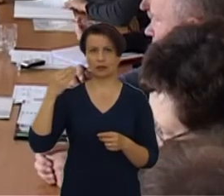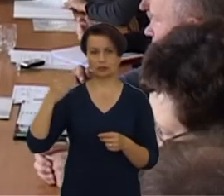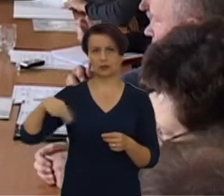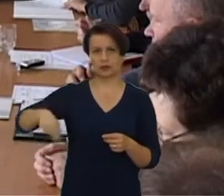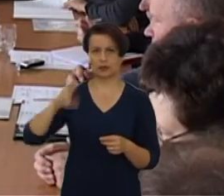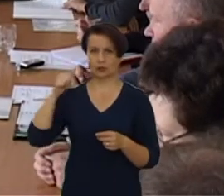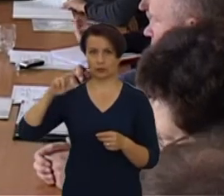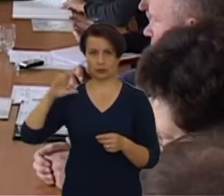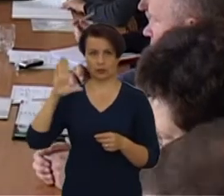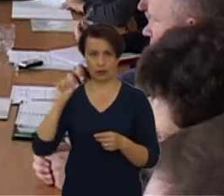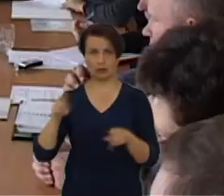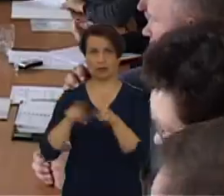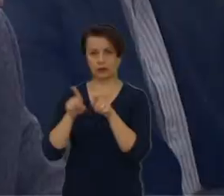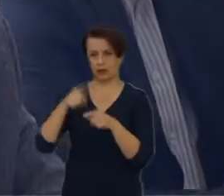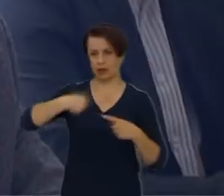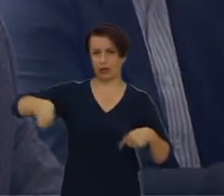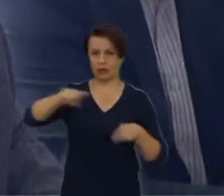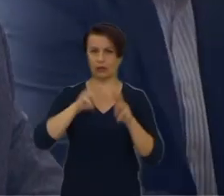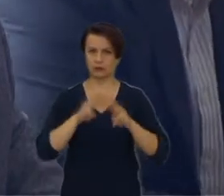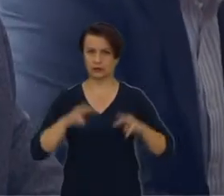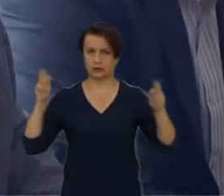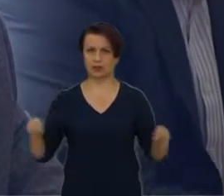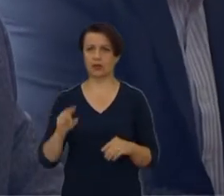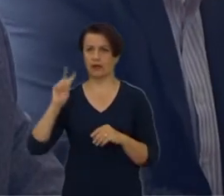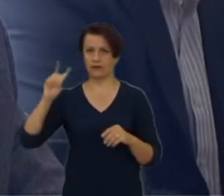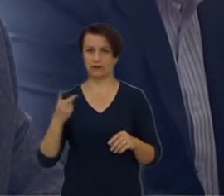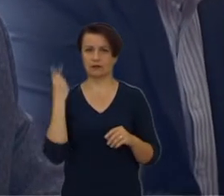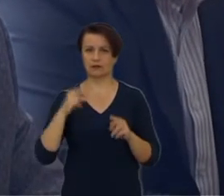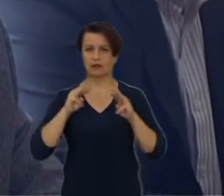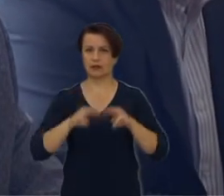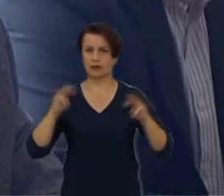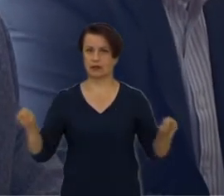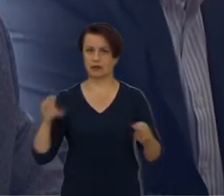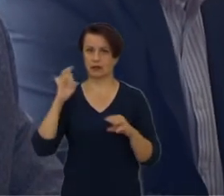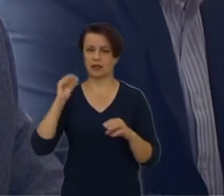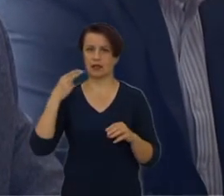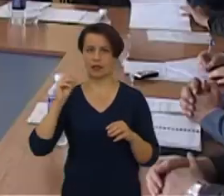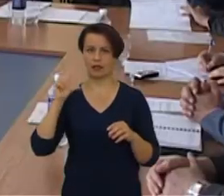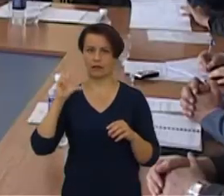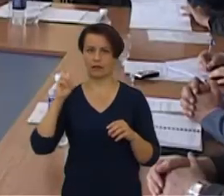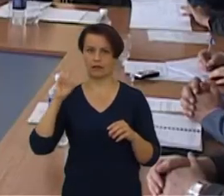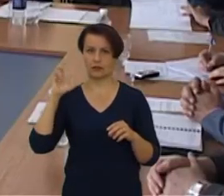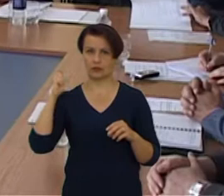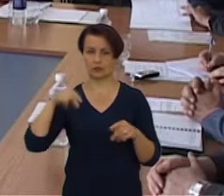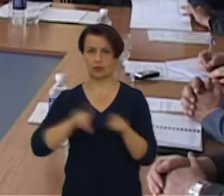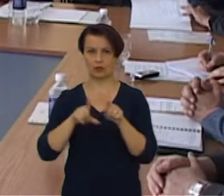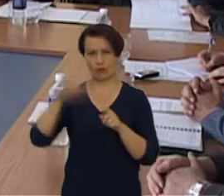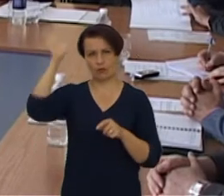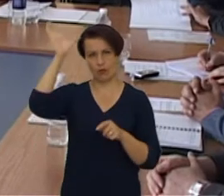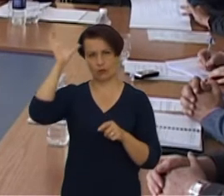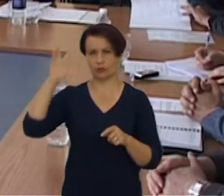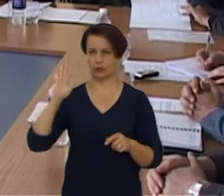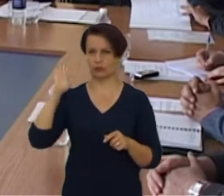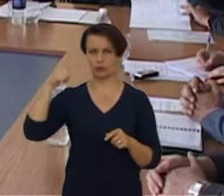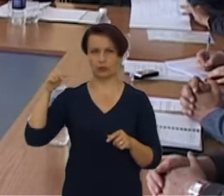Urba, aplinkos ministerijos viceministras Algirdas Genevičius ir mokslininkas Rimantas Budrys, kuris akcentavo, jog